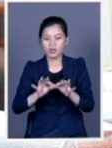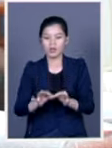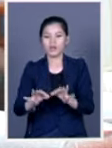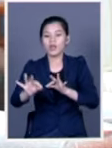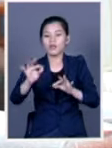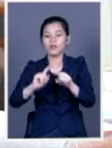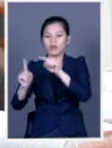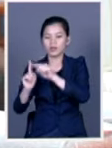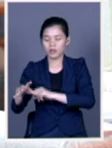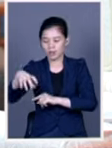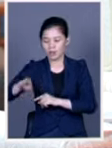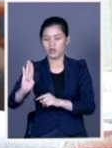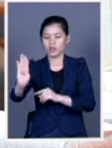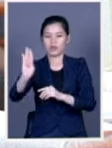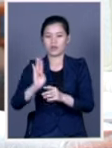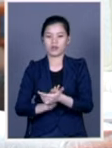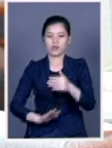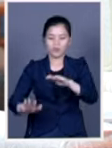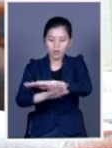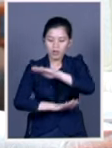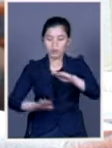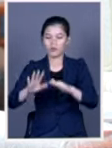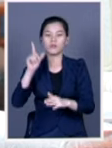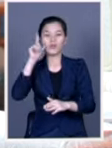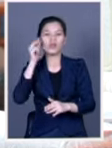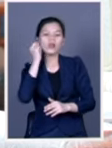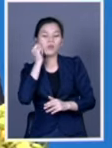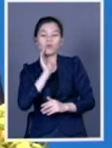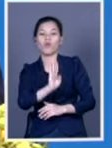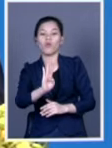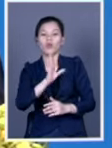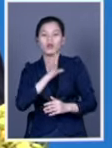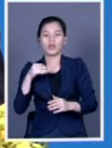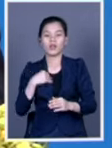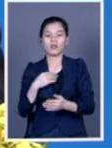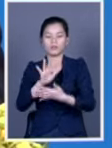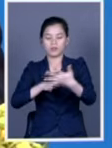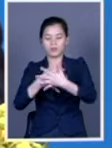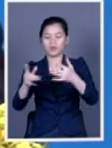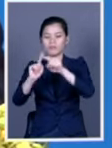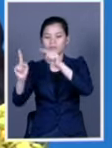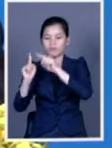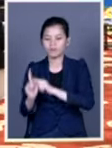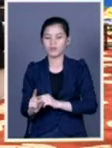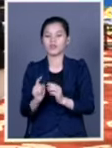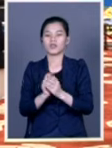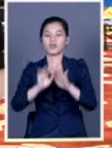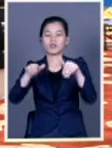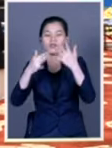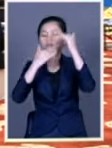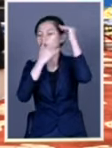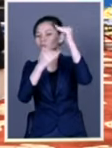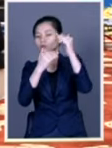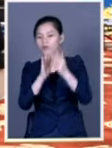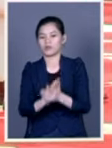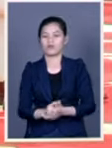เศรษฐกิจในขงเขตอนุภาคพื้นแม่น้ำโขงและกำหนดทิศทางแผนการเวียกงานพัฒนาของอนุภาคพื้นแม่น้ำโขงให้มี